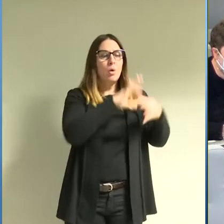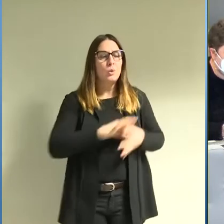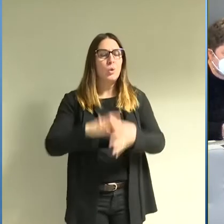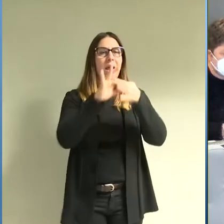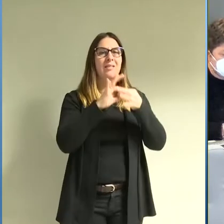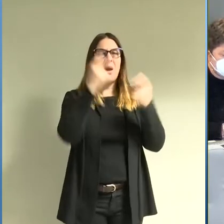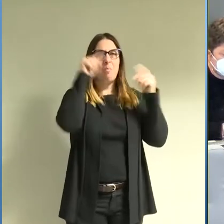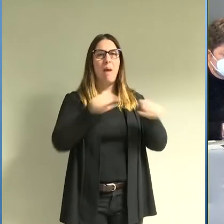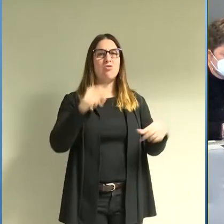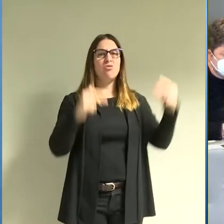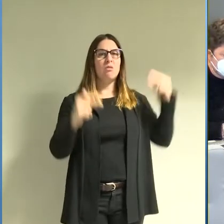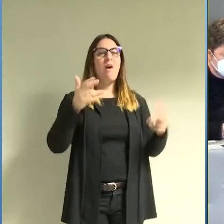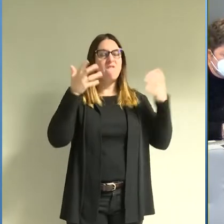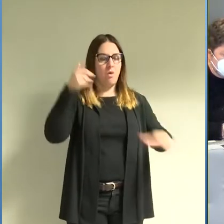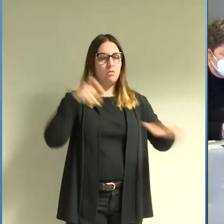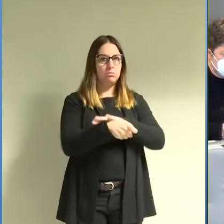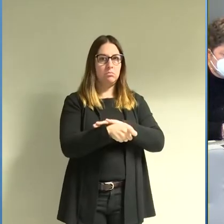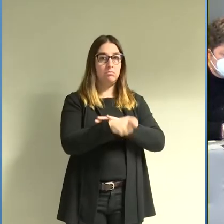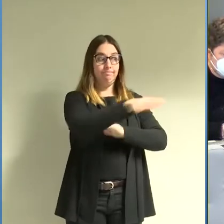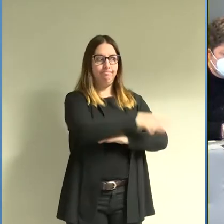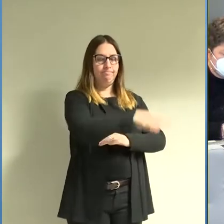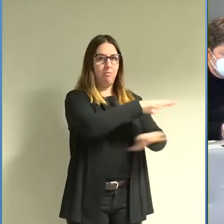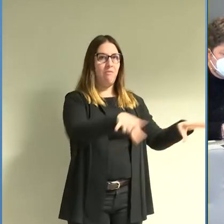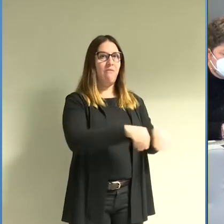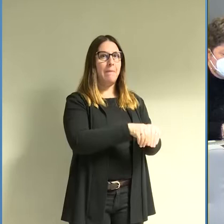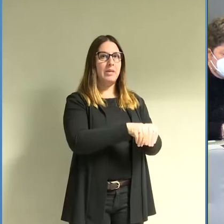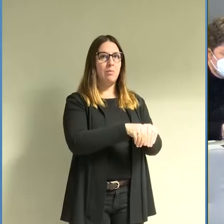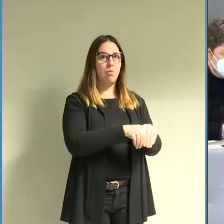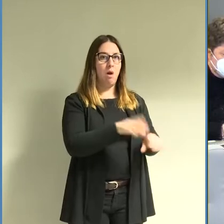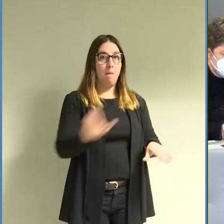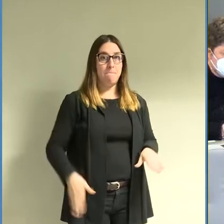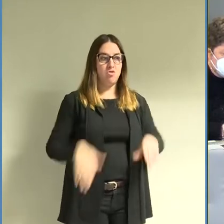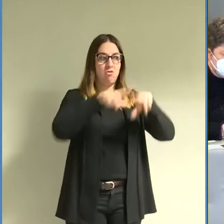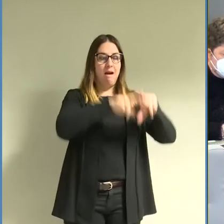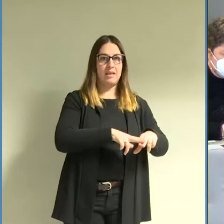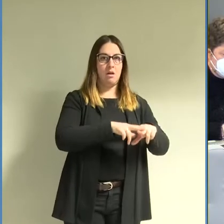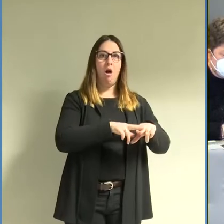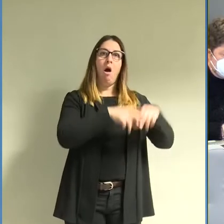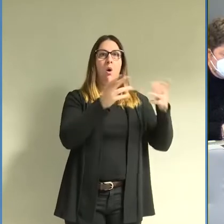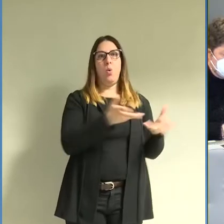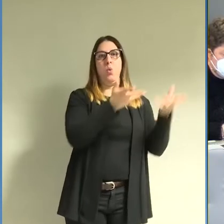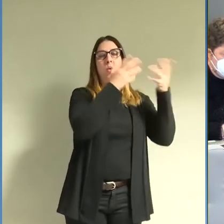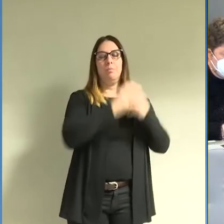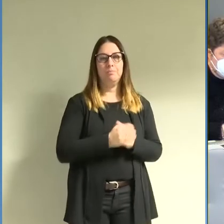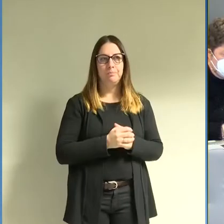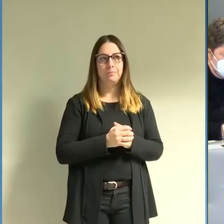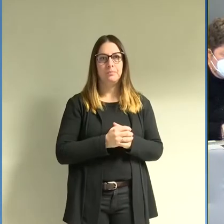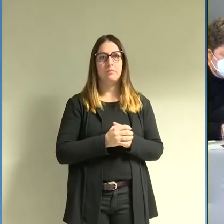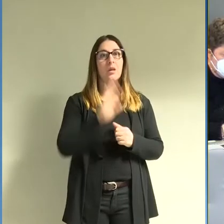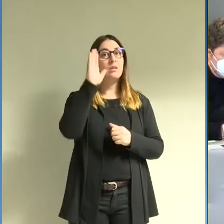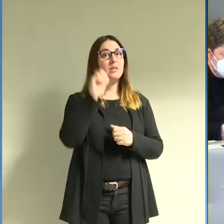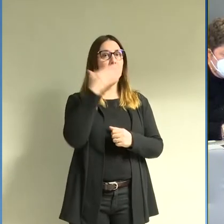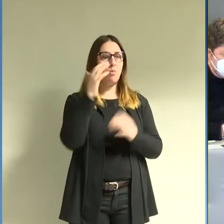et la fléche est directement versé ménages pour en diminuer le reste à charge cette délibération prévoit donc d'octroyer